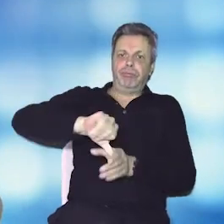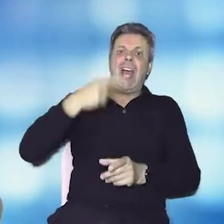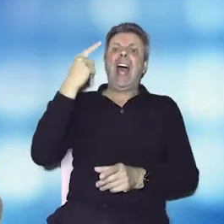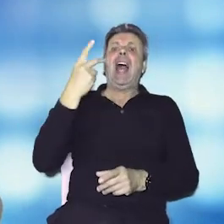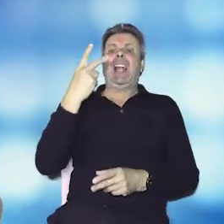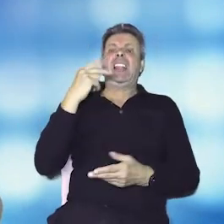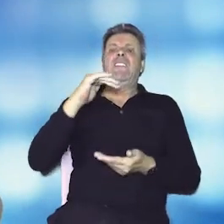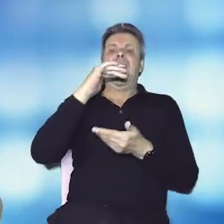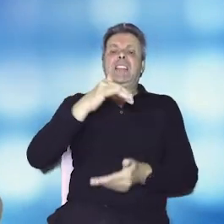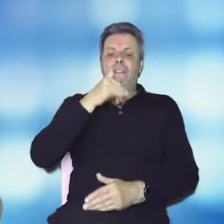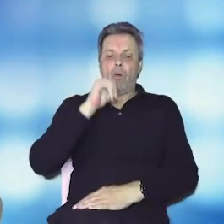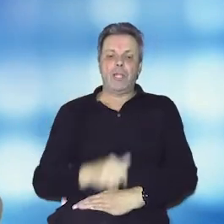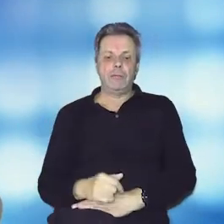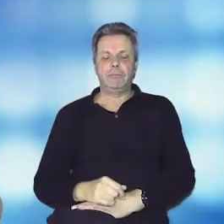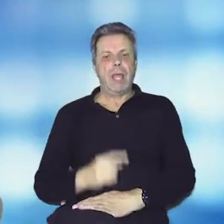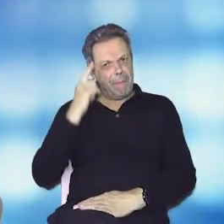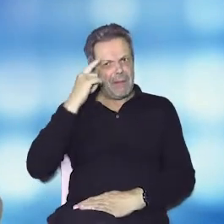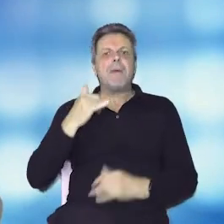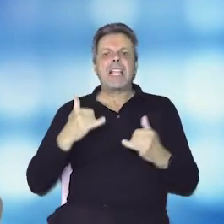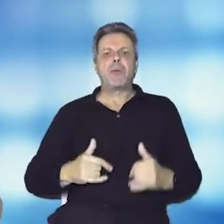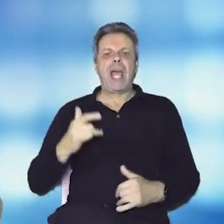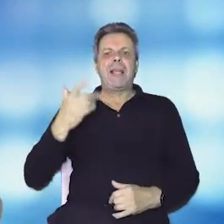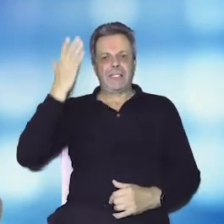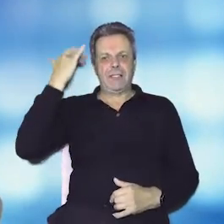Jesmo bili pametni? Ja mislim da jesmo.